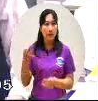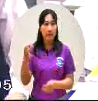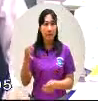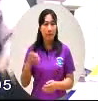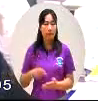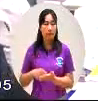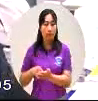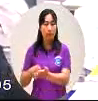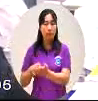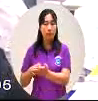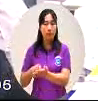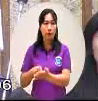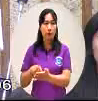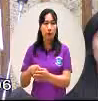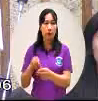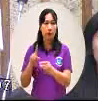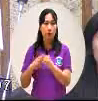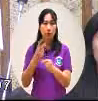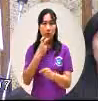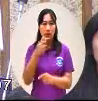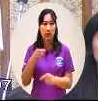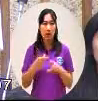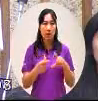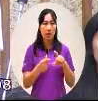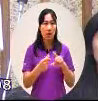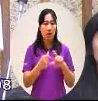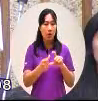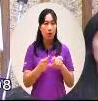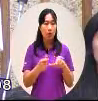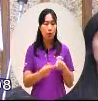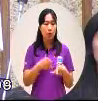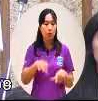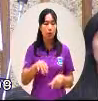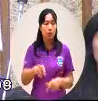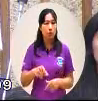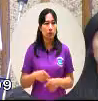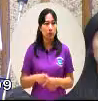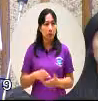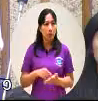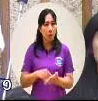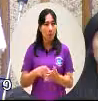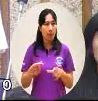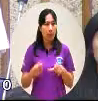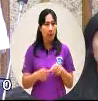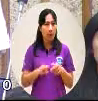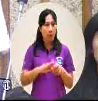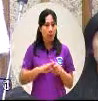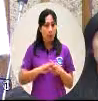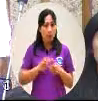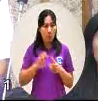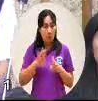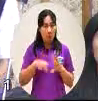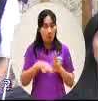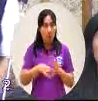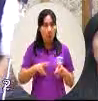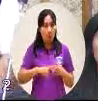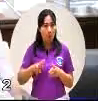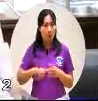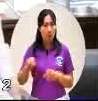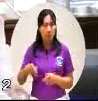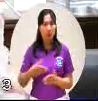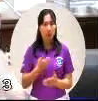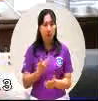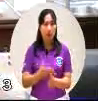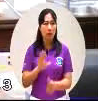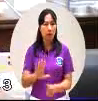们已经跟区公所哈，已经督促他们，我们也行文给他们，赶快依照一个程序来办理。 好，谢谢。 好，谢